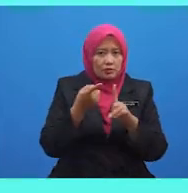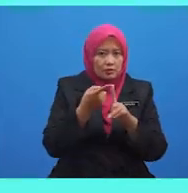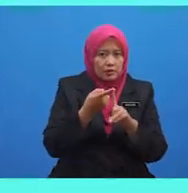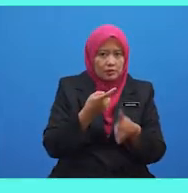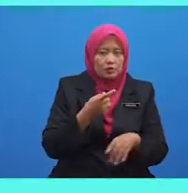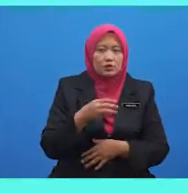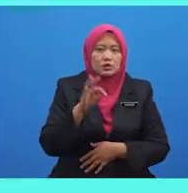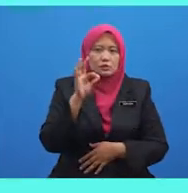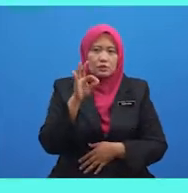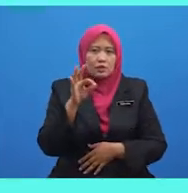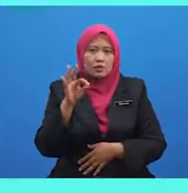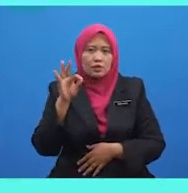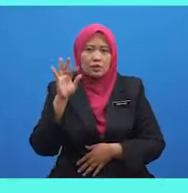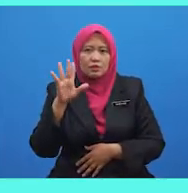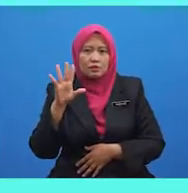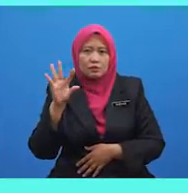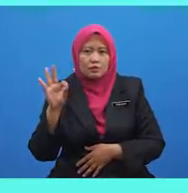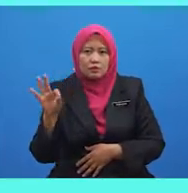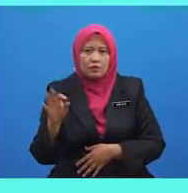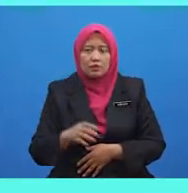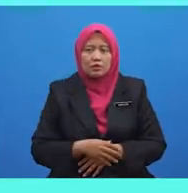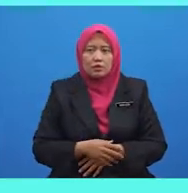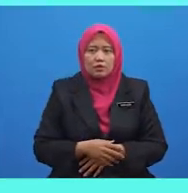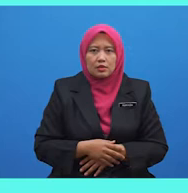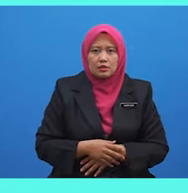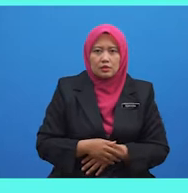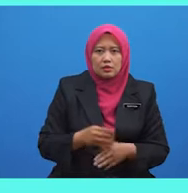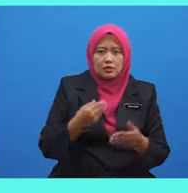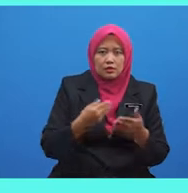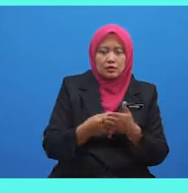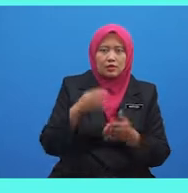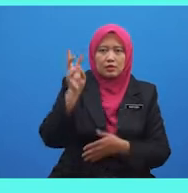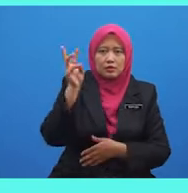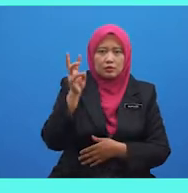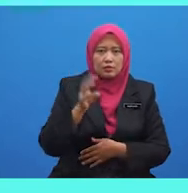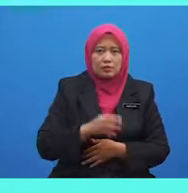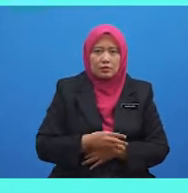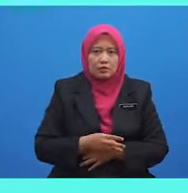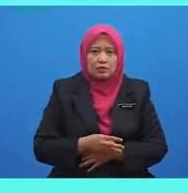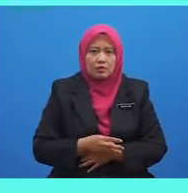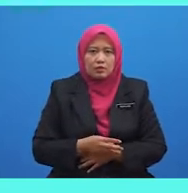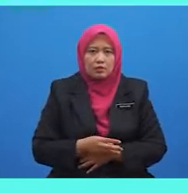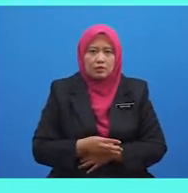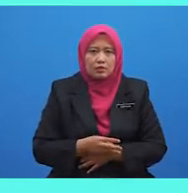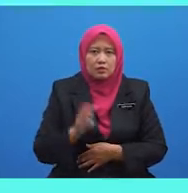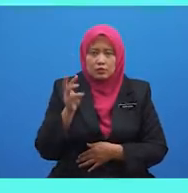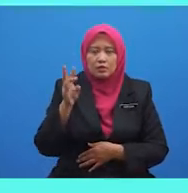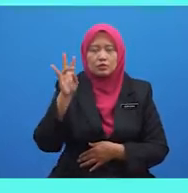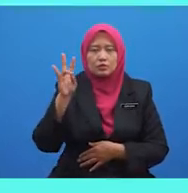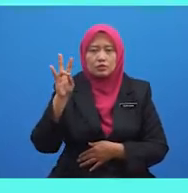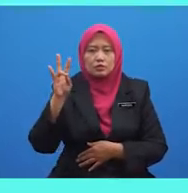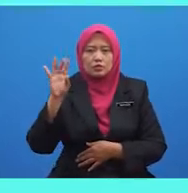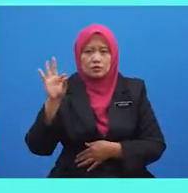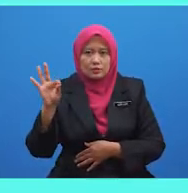1679. Peperangan ini berakhir apabila Johor telah menyerang Jambi pada bulan Jun